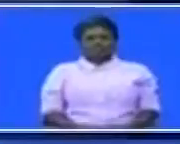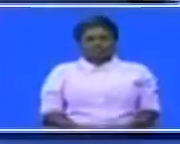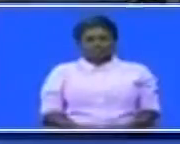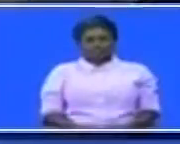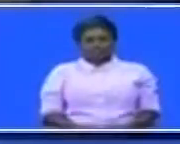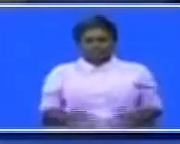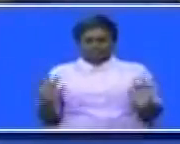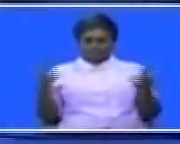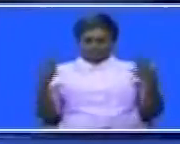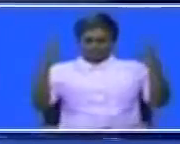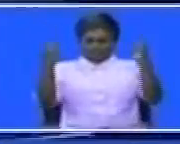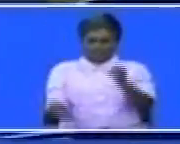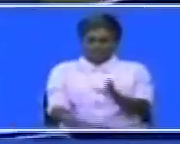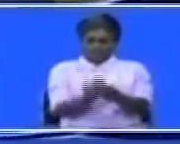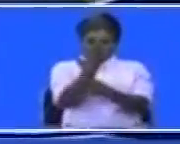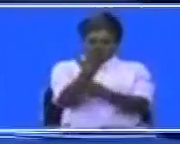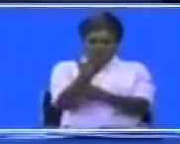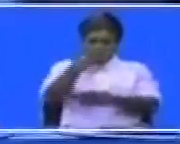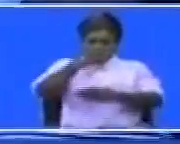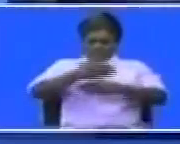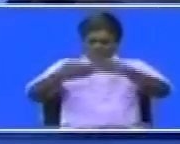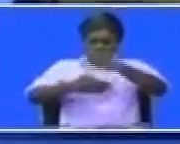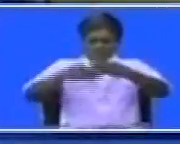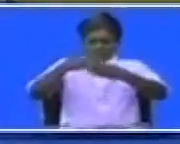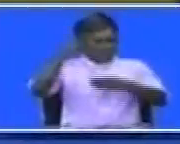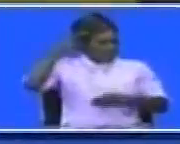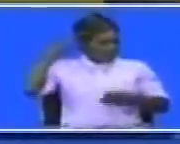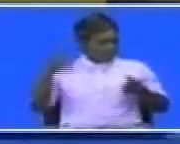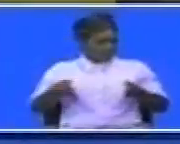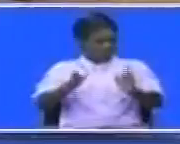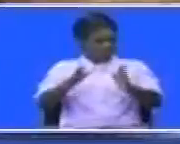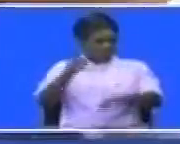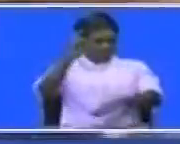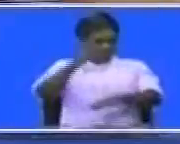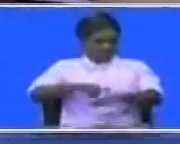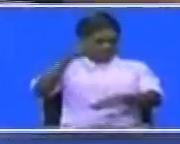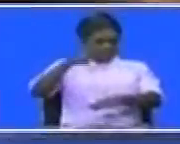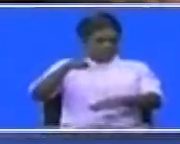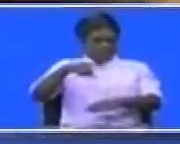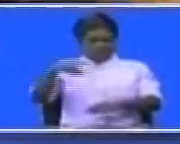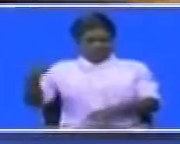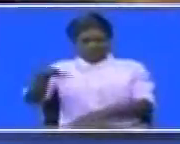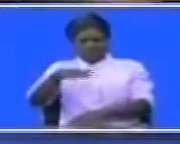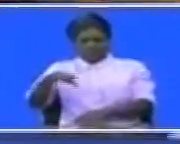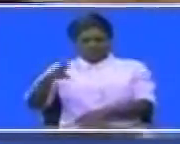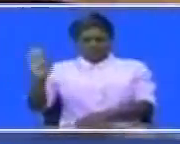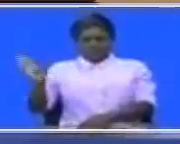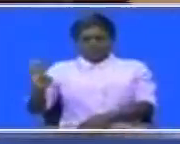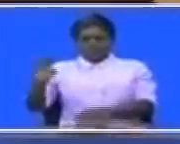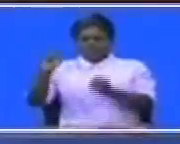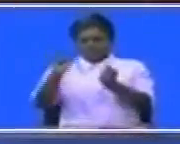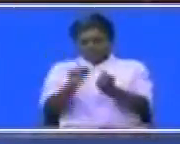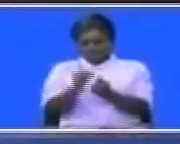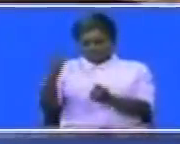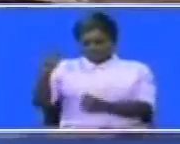Ilikuwa ni kwenye sherehe ya kuanzisha mradi wa ujenzi wa barabara ya lami kutoka Embu kuelekea Kibugu ya kima cha shilingi milioni